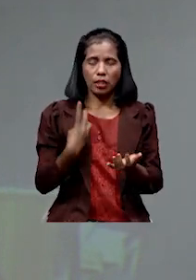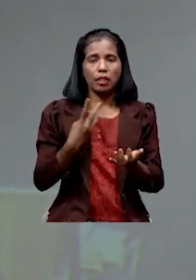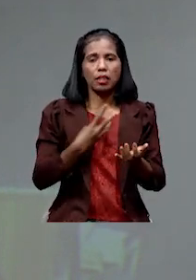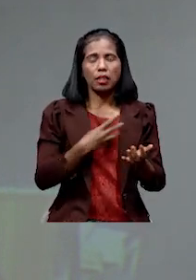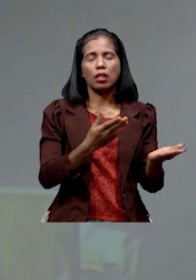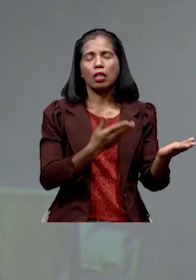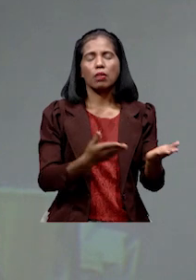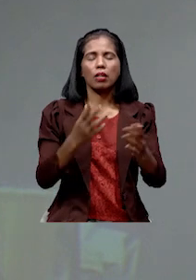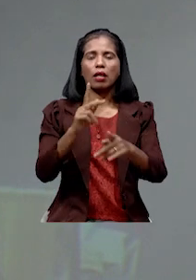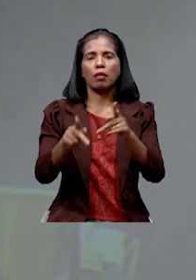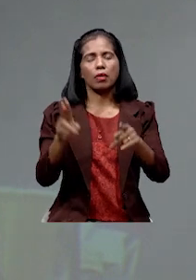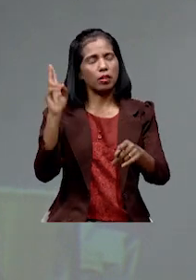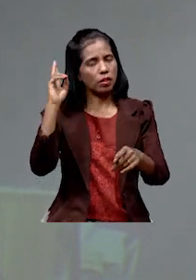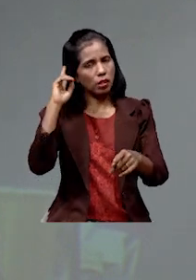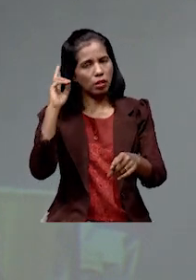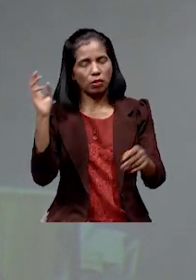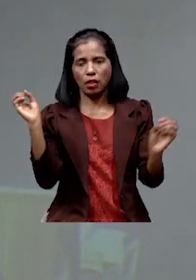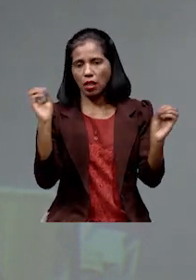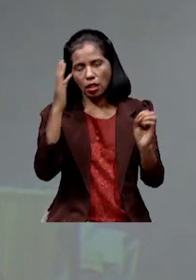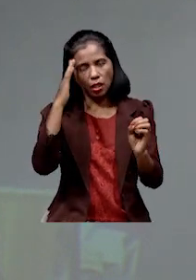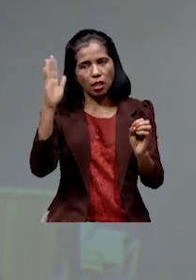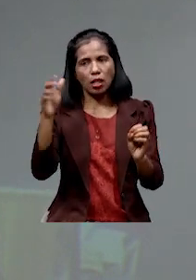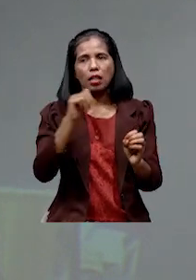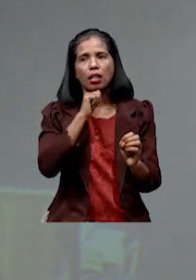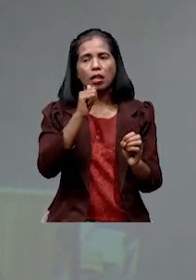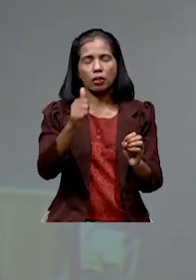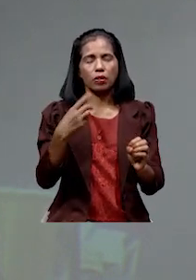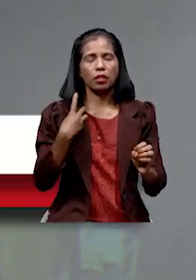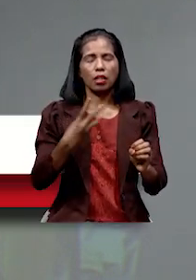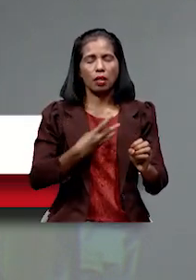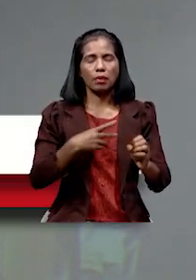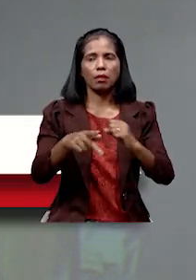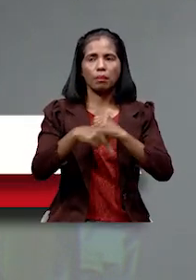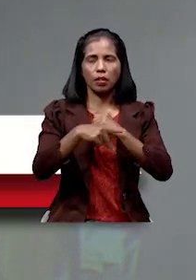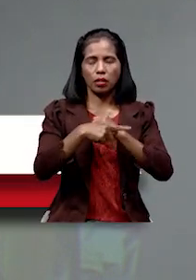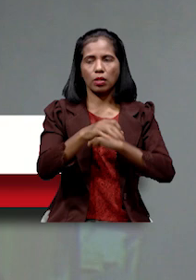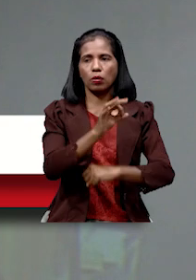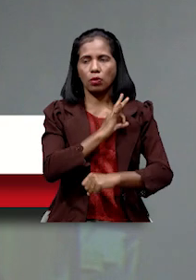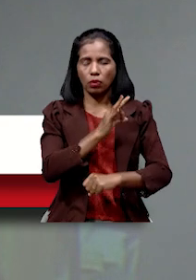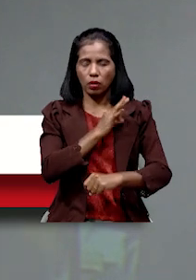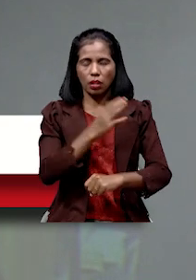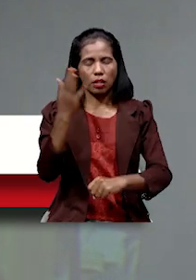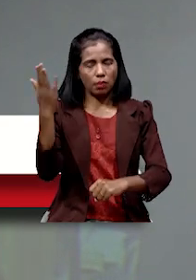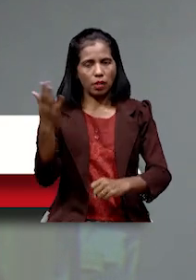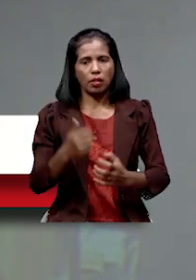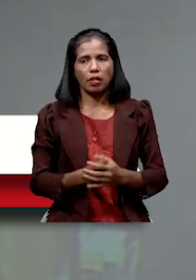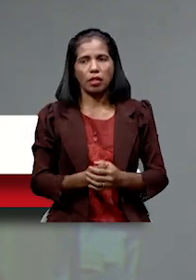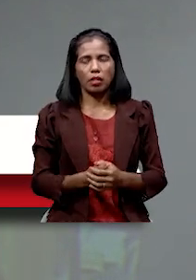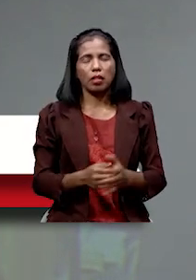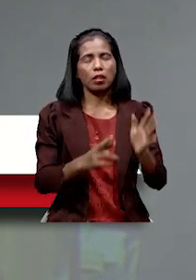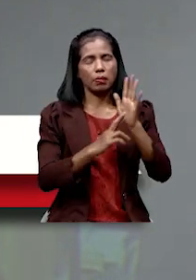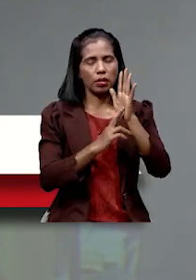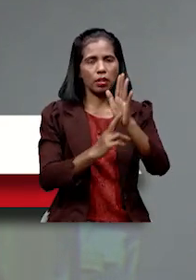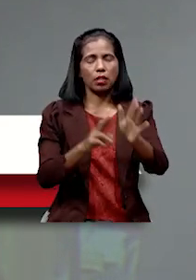siluk nebe maka devzen kuandu, lagosta aminia militantes partidu kuntur ini ha base karik, representante